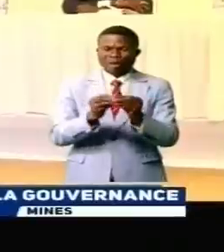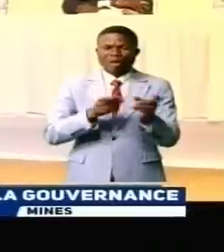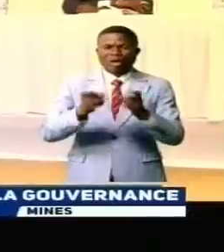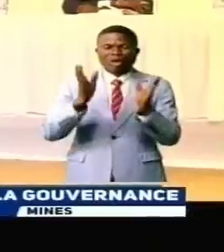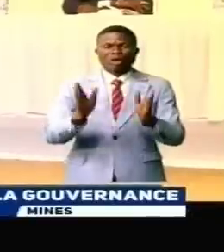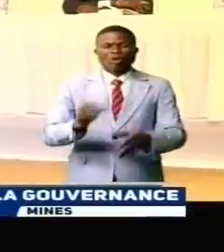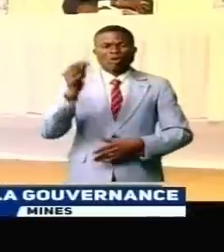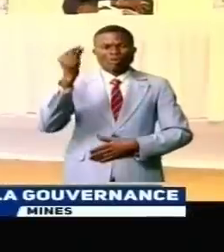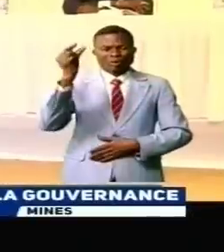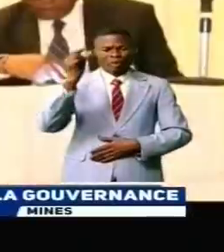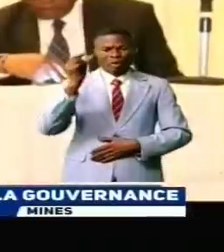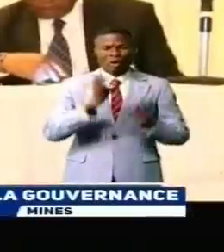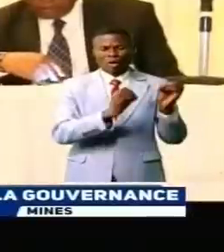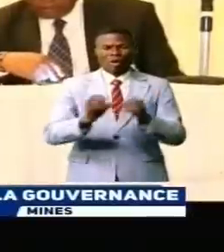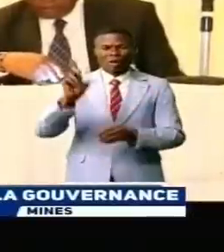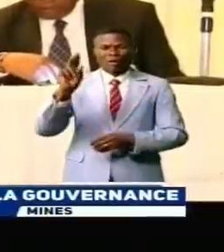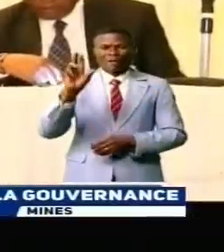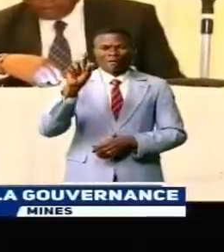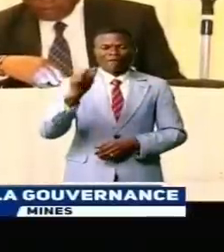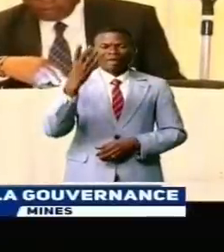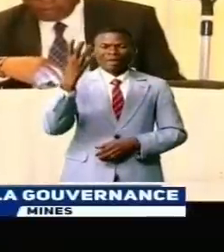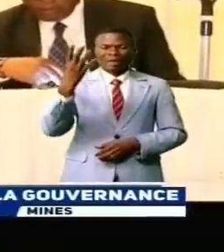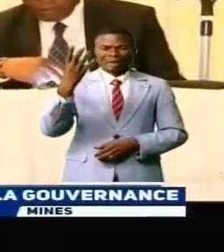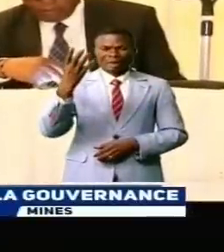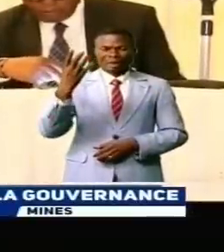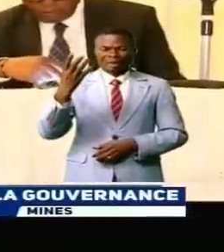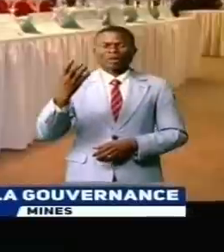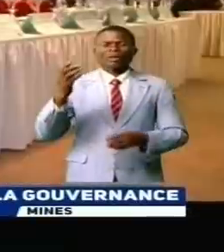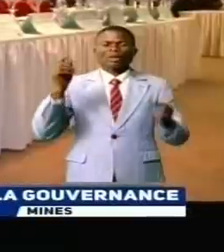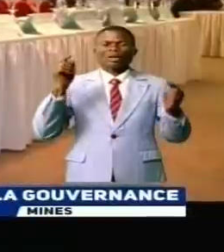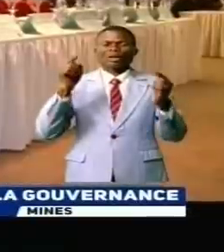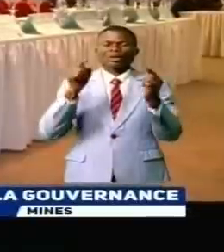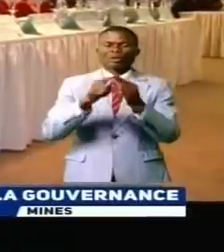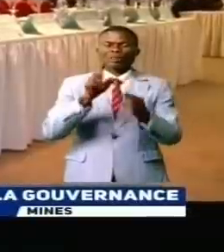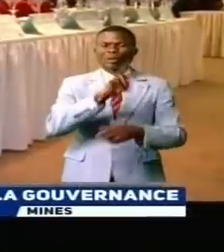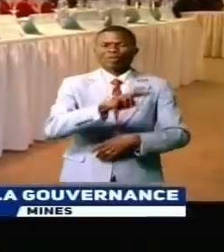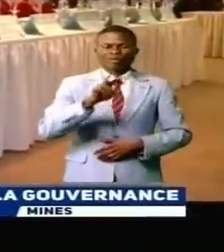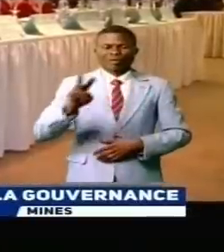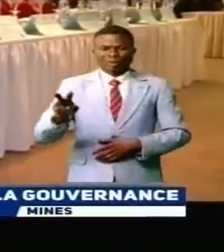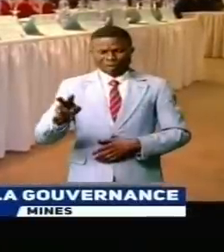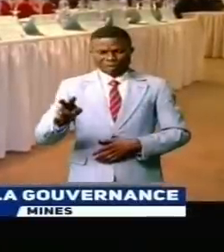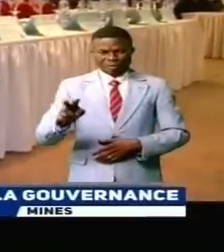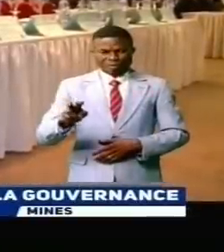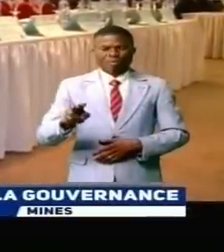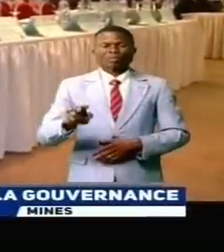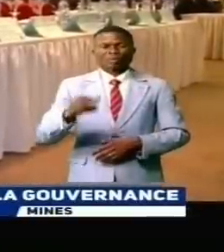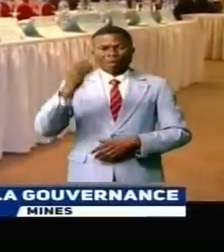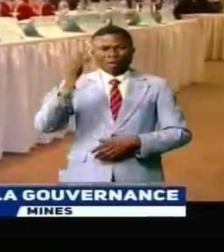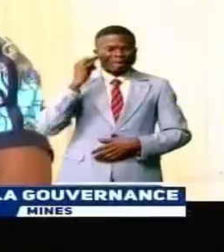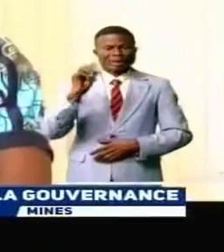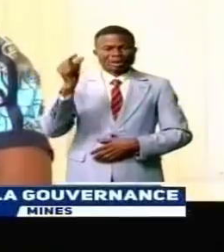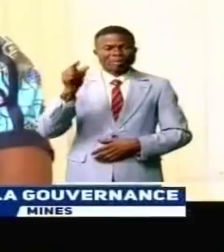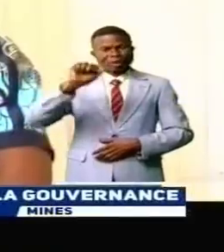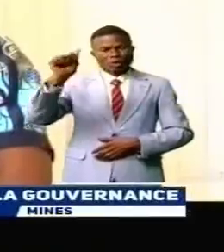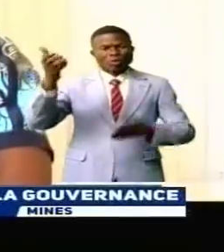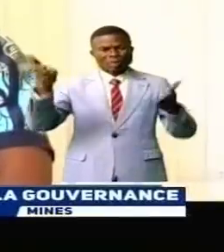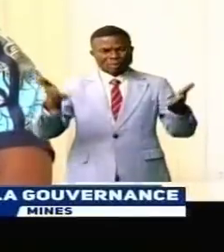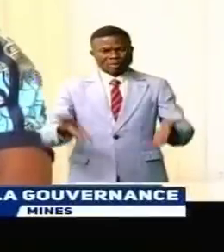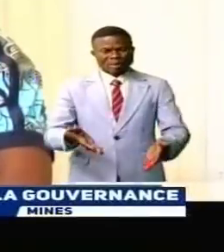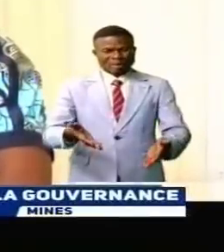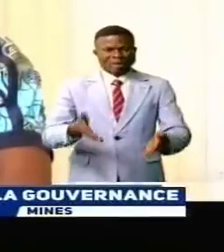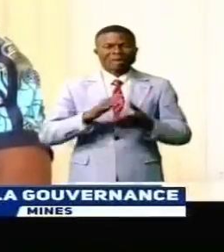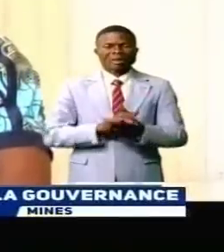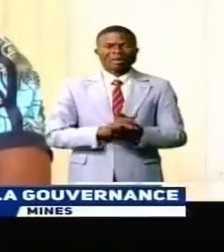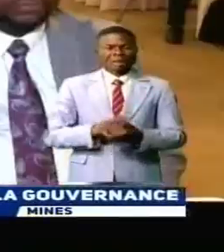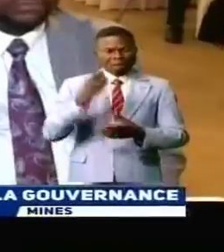gouvernance minière tenue du 24 au 26 mai 2022 sous la présidence de la ministre des Mines Antoinette Sambakalambay.